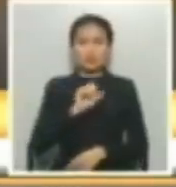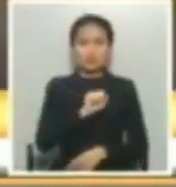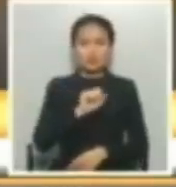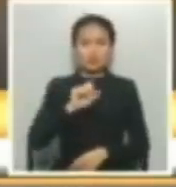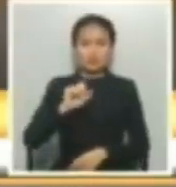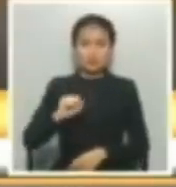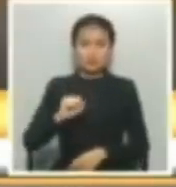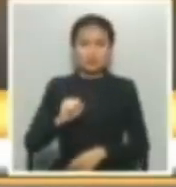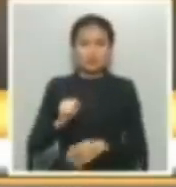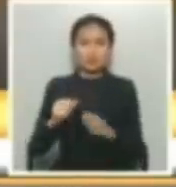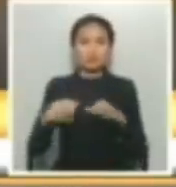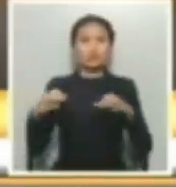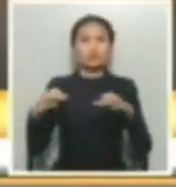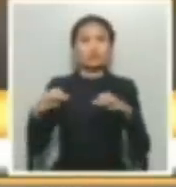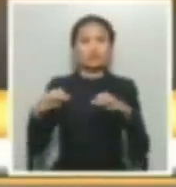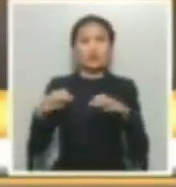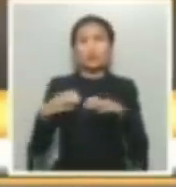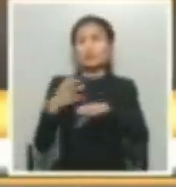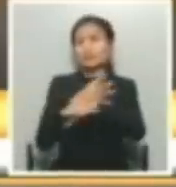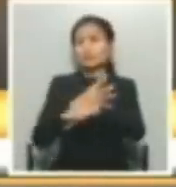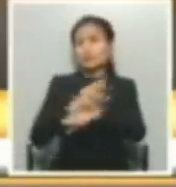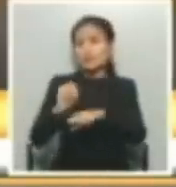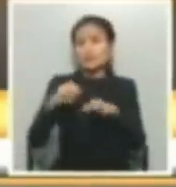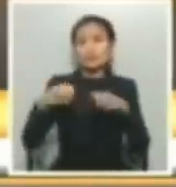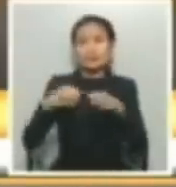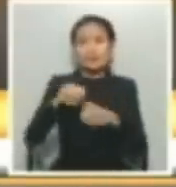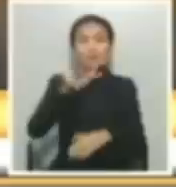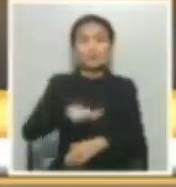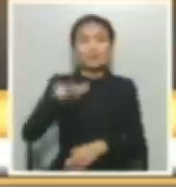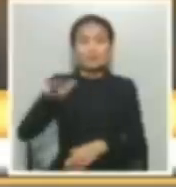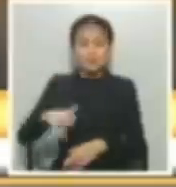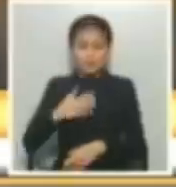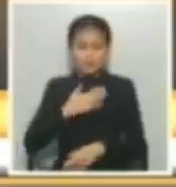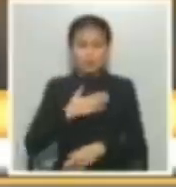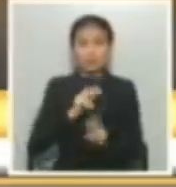จังหวัดมหาสารคามพรรคเพื่อไทยในฐานะกรรมาธิการครับท่านประธานนะ